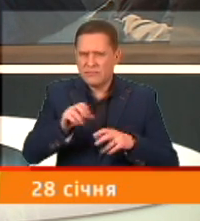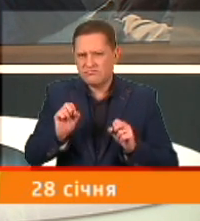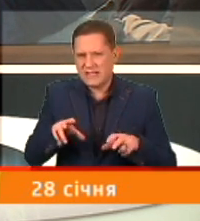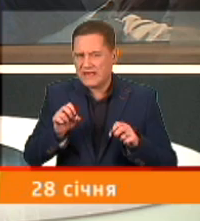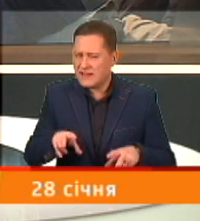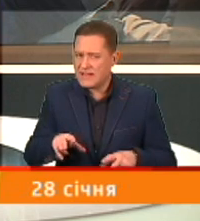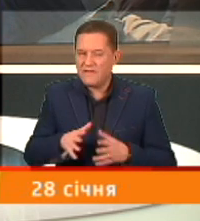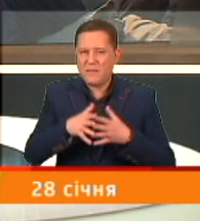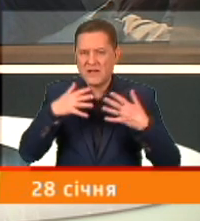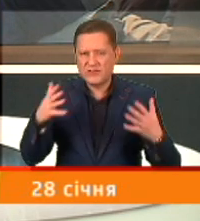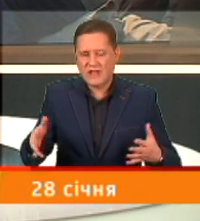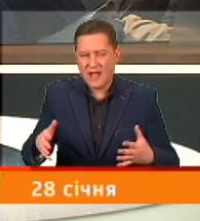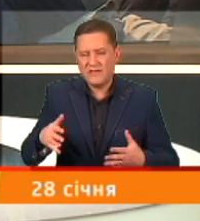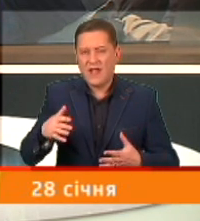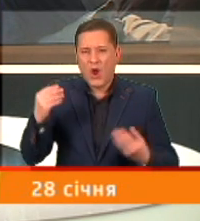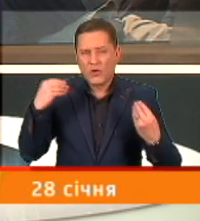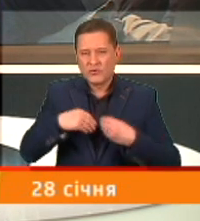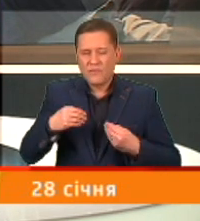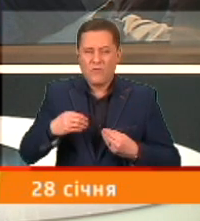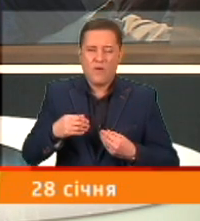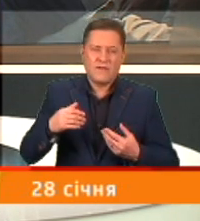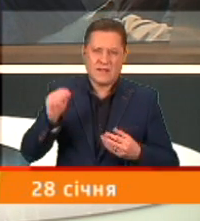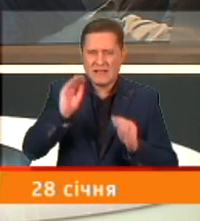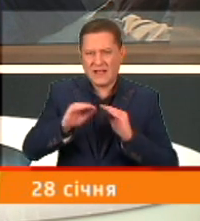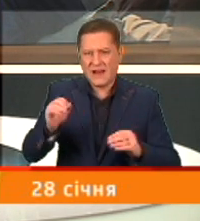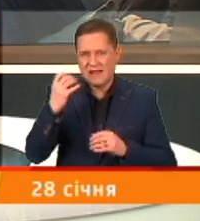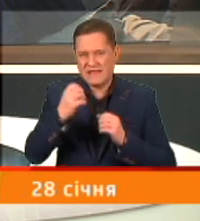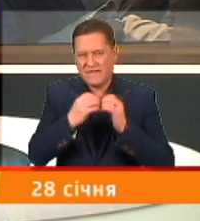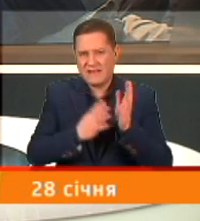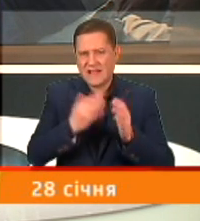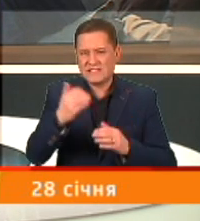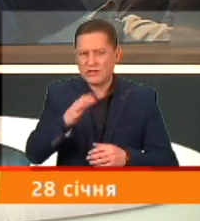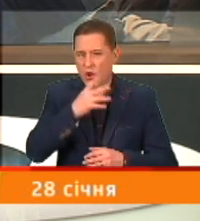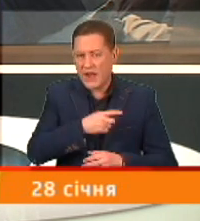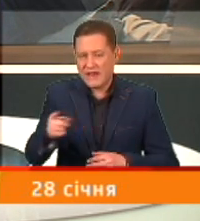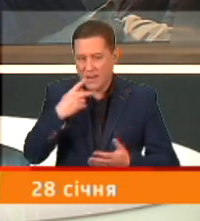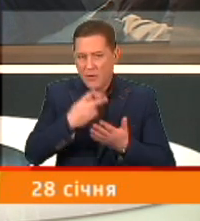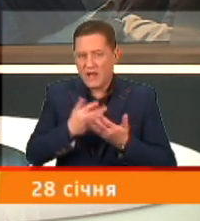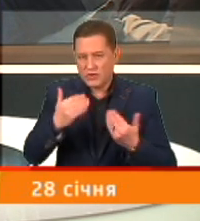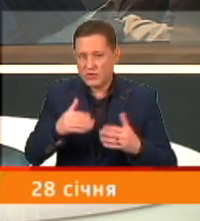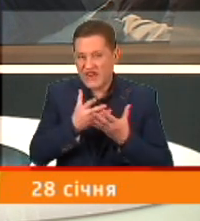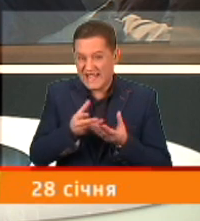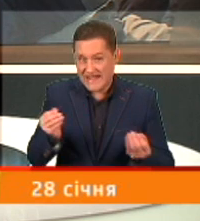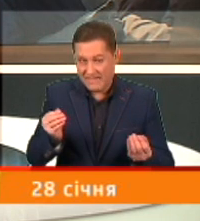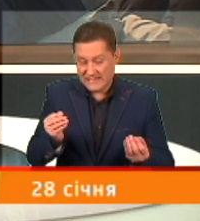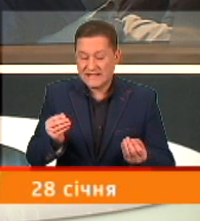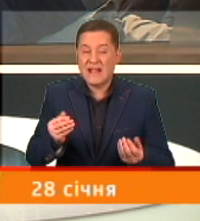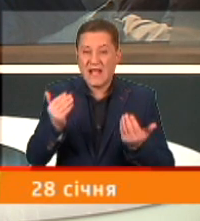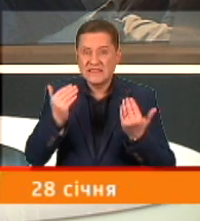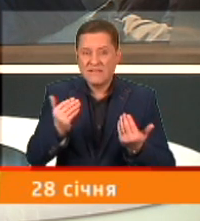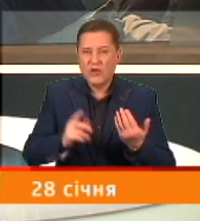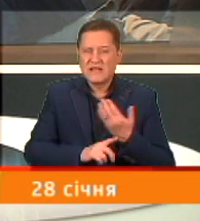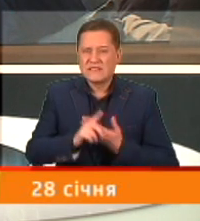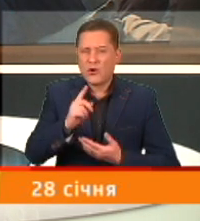і масштабна костюмована мелодрама у декораціях 19 століття. Усе це ви побачите уже навесні. А просто сьогодні